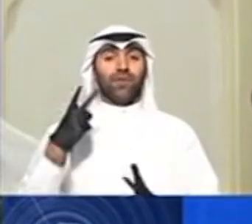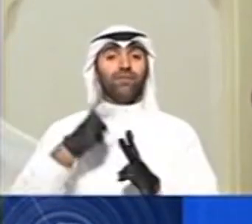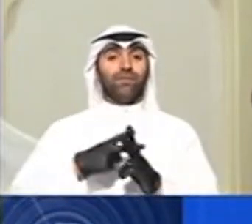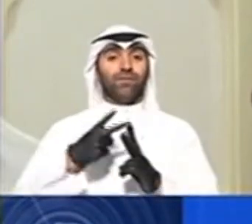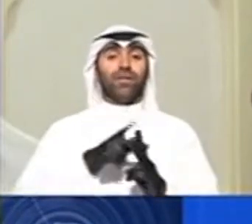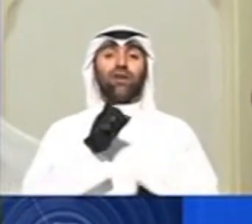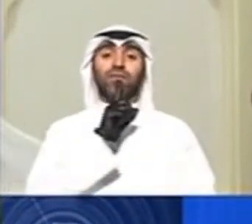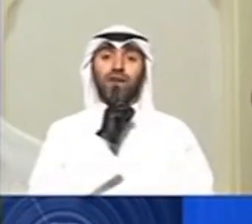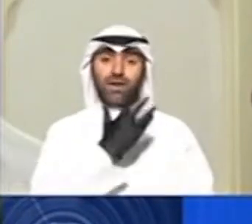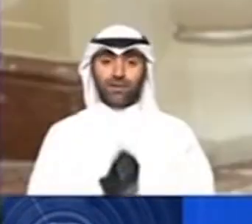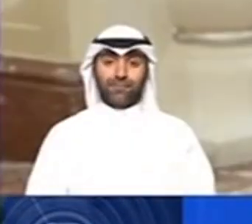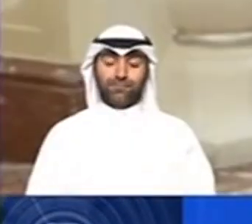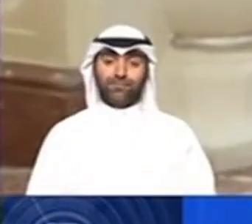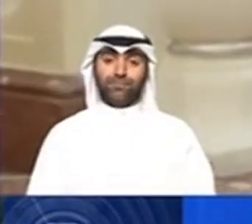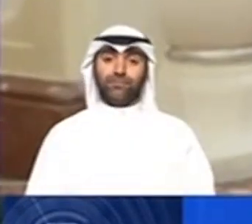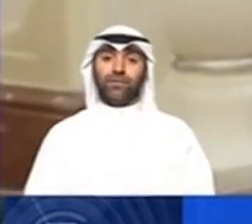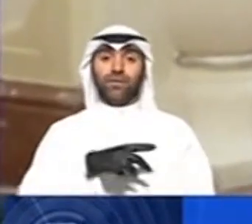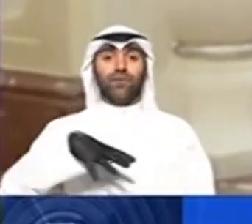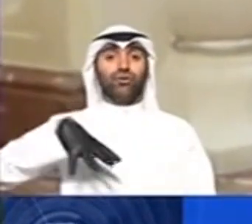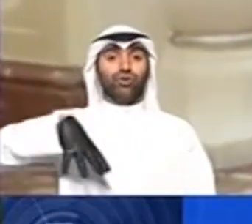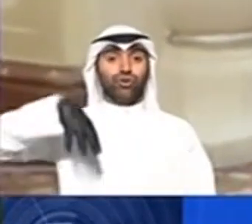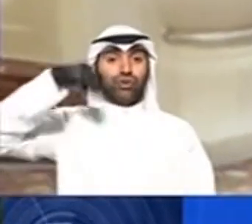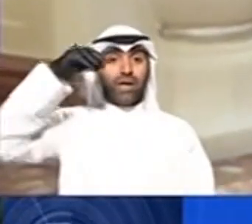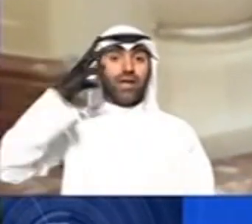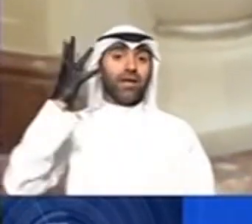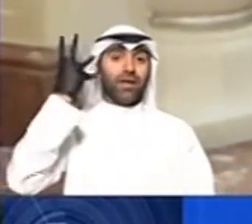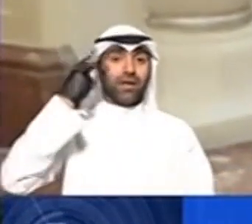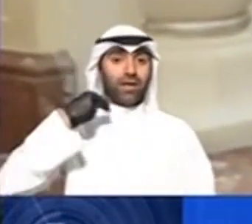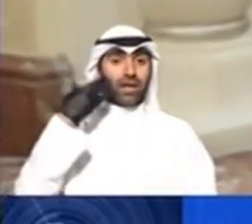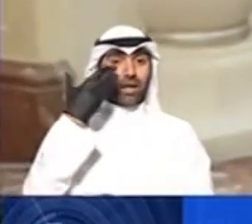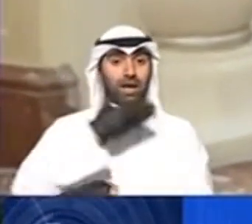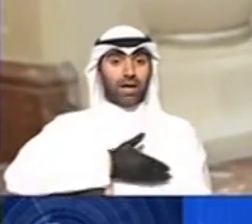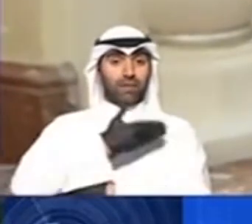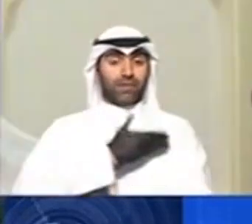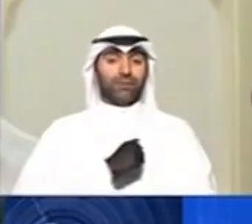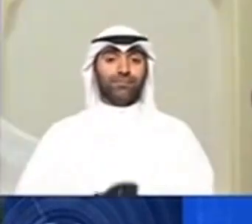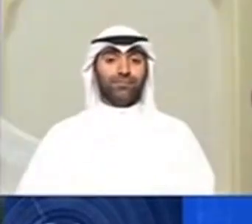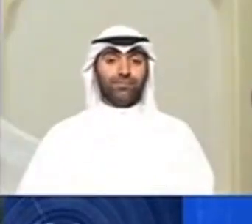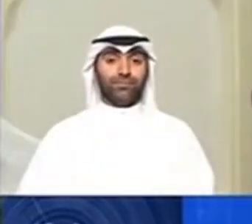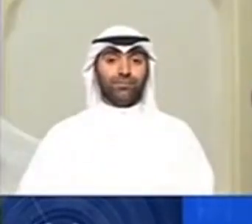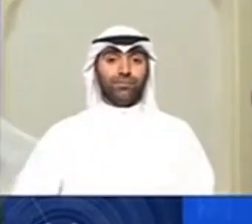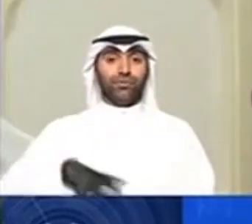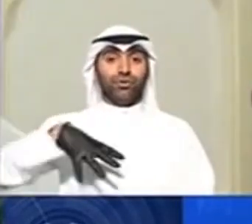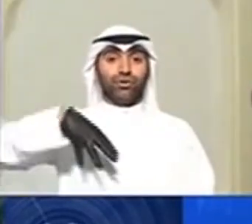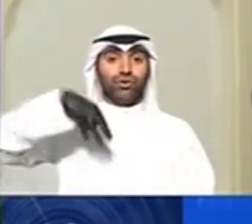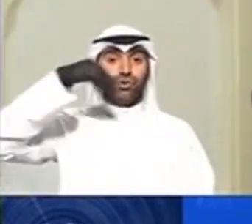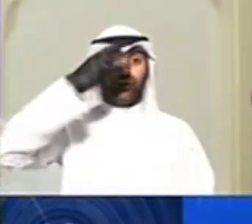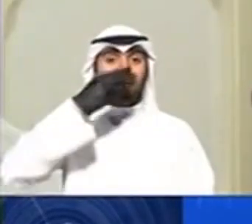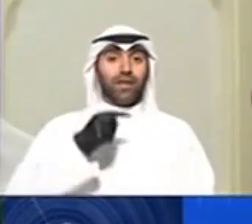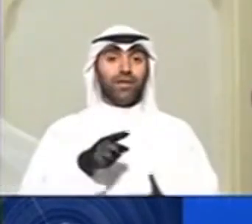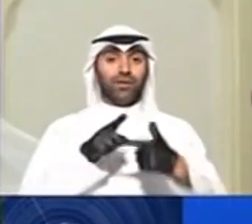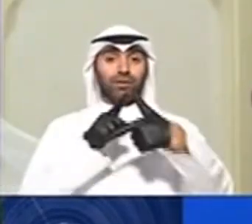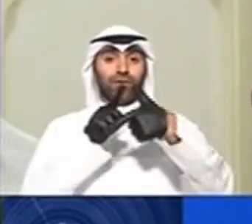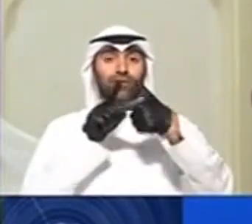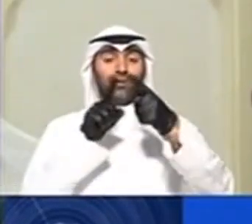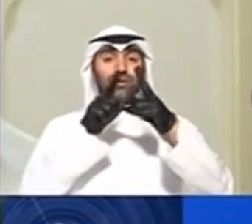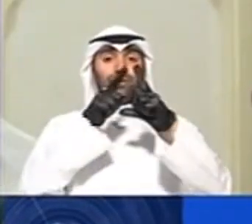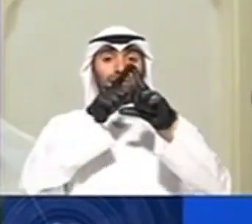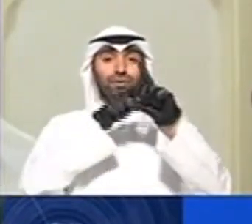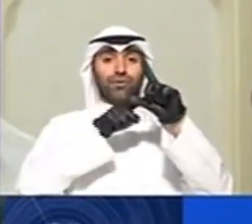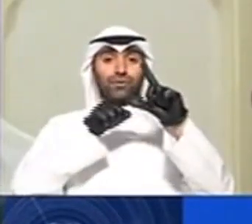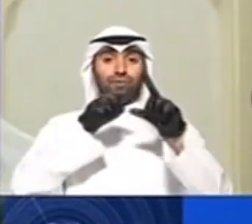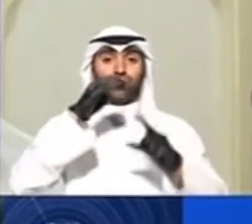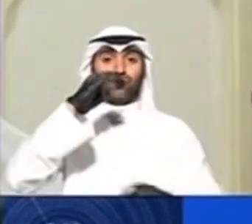حجر الصحي للقادمين من الخارج، وهم يتمتعون الحمد لله بصحة وعافية، ويعني